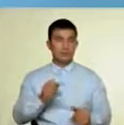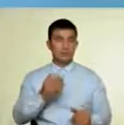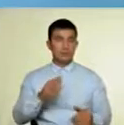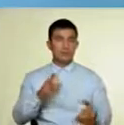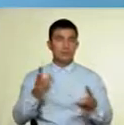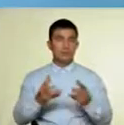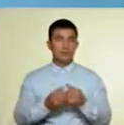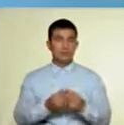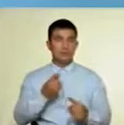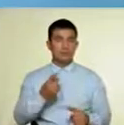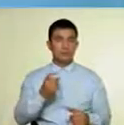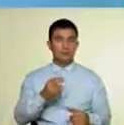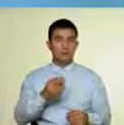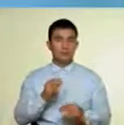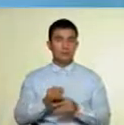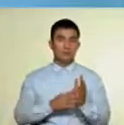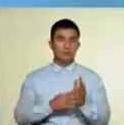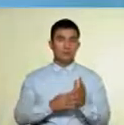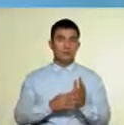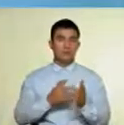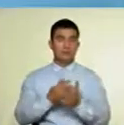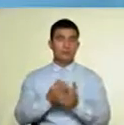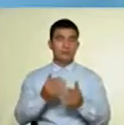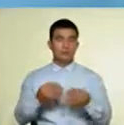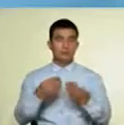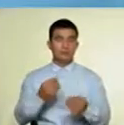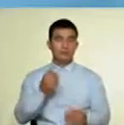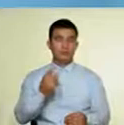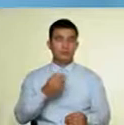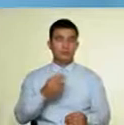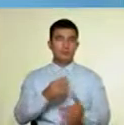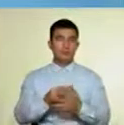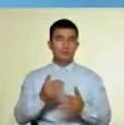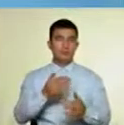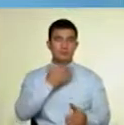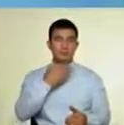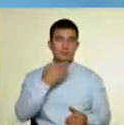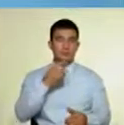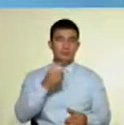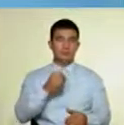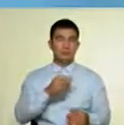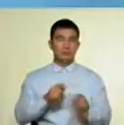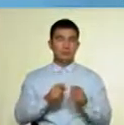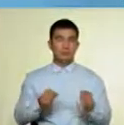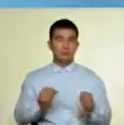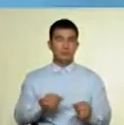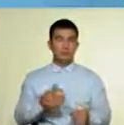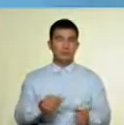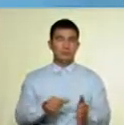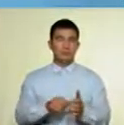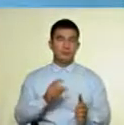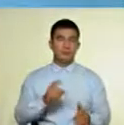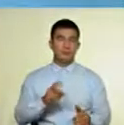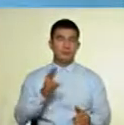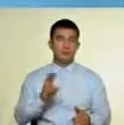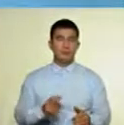bir hadlarni qo'shishimiz kerak bo'ladi. Berilgan bir haddan biz ko'p hadni quyidagi ko'rinishda tuzamiz. 6x